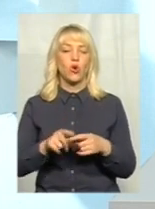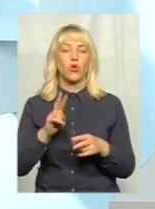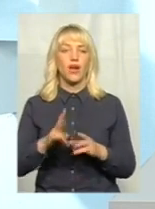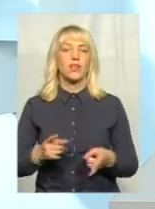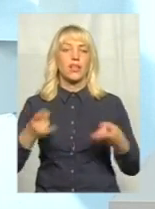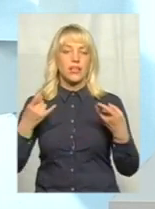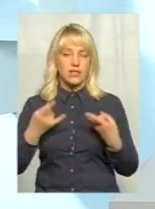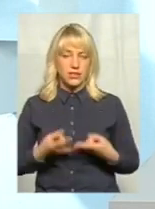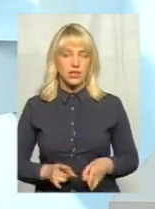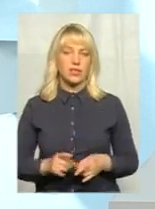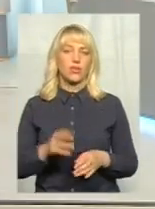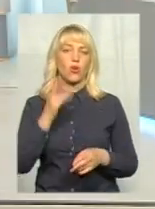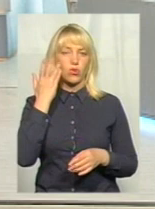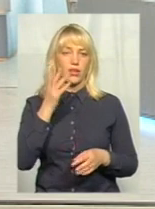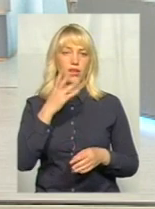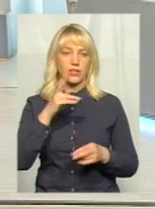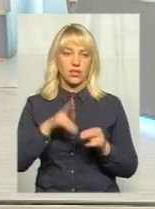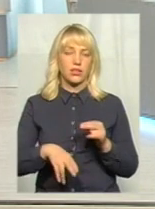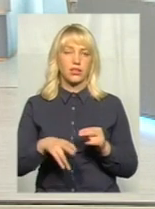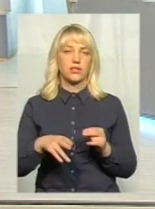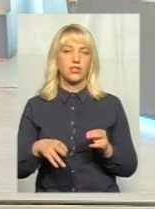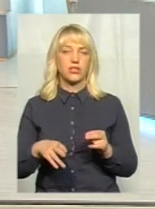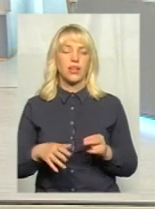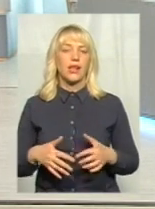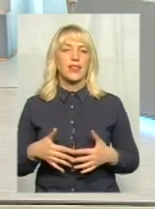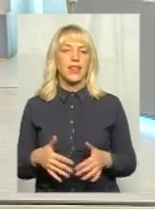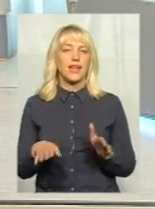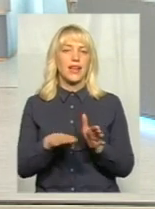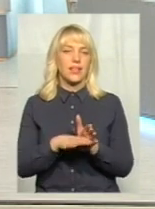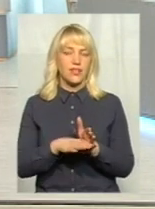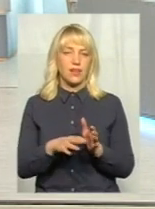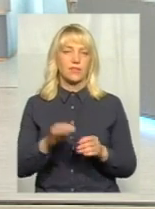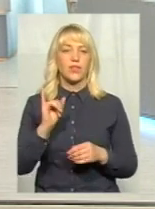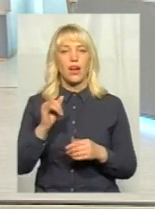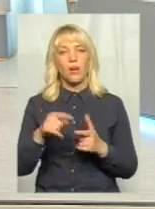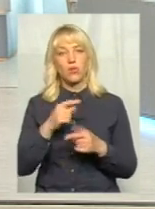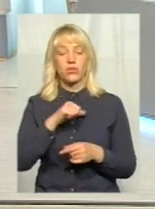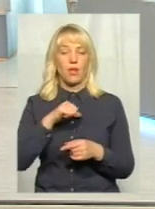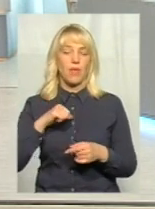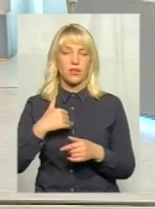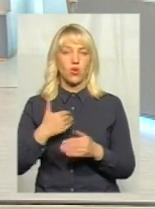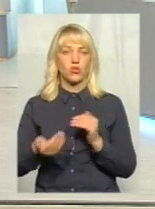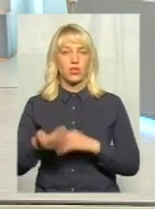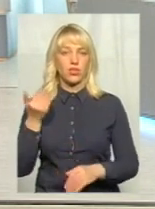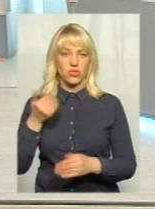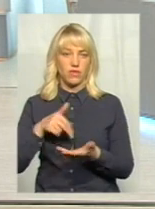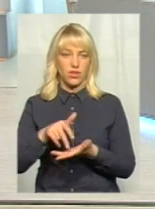дитину, закінчиться декретні якісь, або сама захоче раніше вийти. І така людина